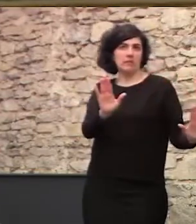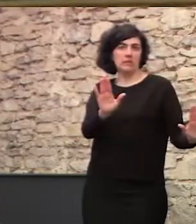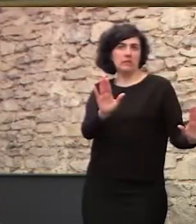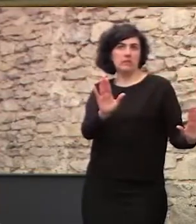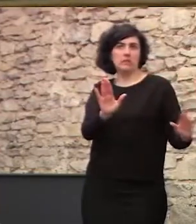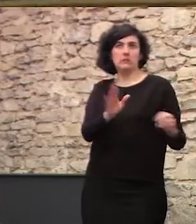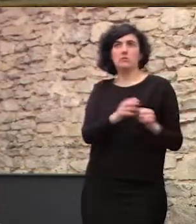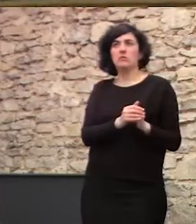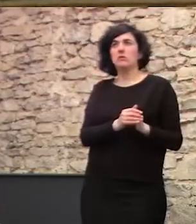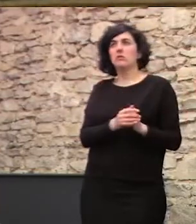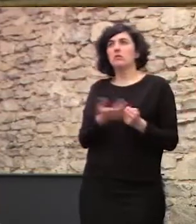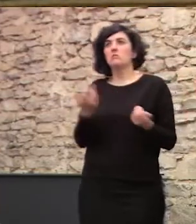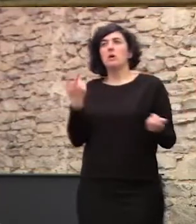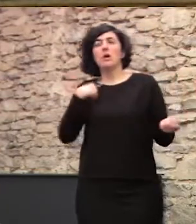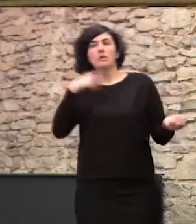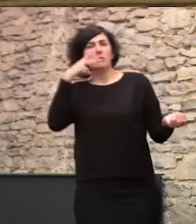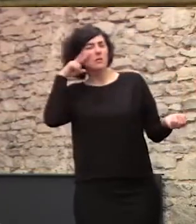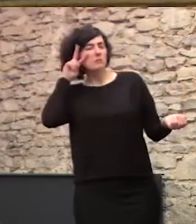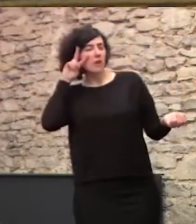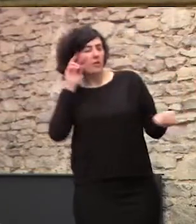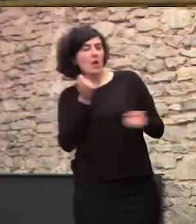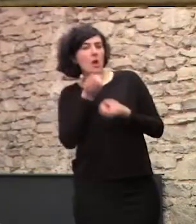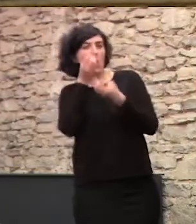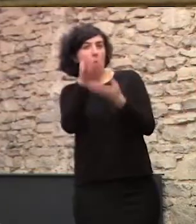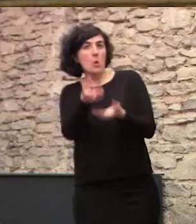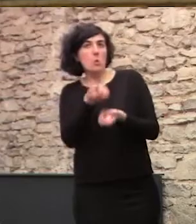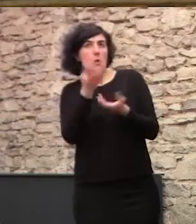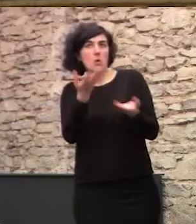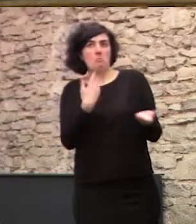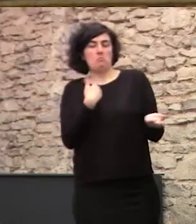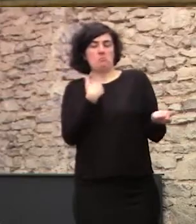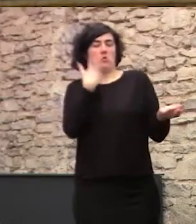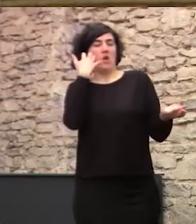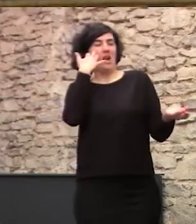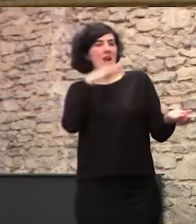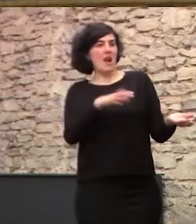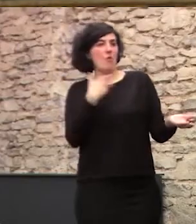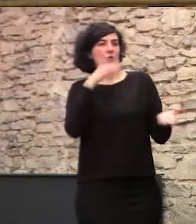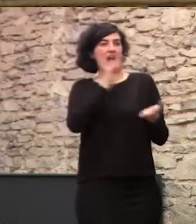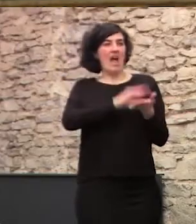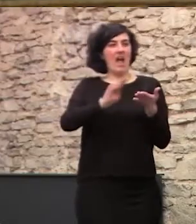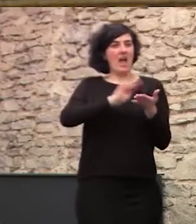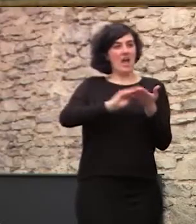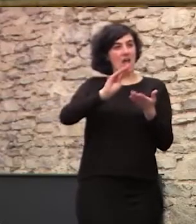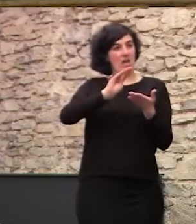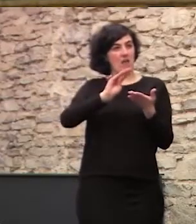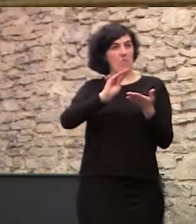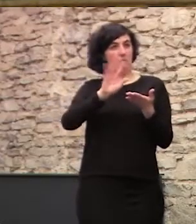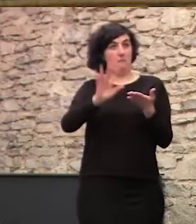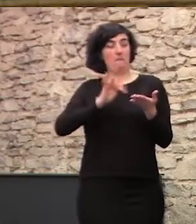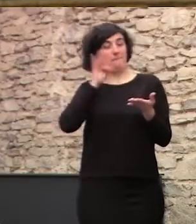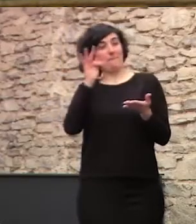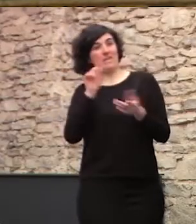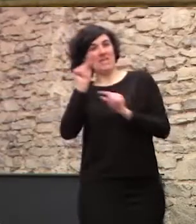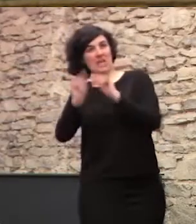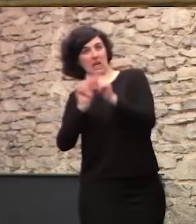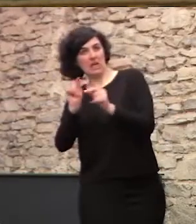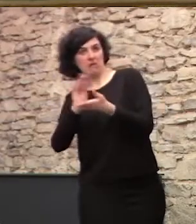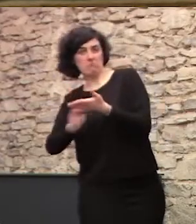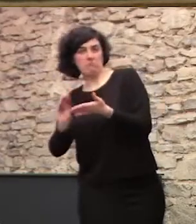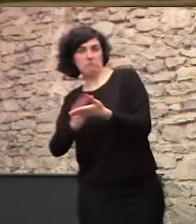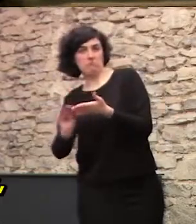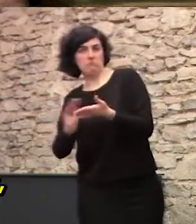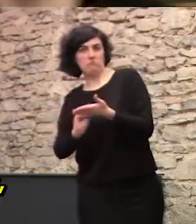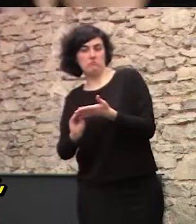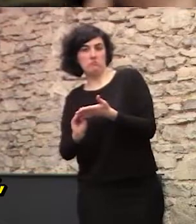bai. Bueno, kontatu pixkartu esperientzio hori, porque niretzak hori bai dela bitxia, idazle bat. Ja. Ze da pixka bat, bueno, ba, hemen